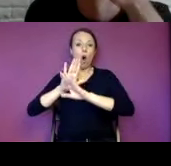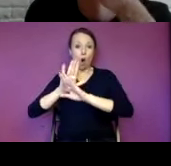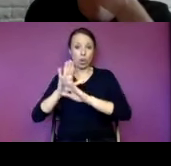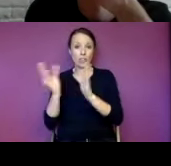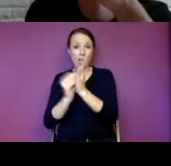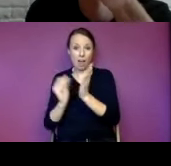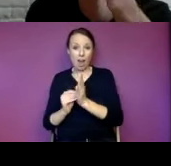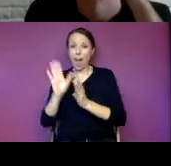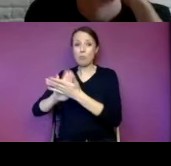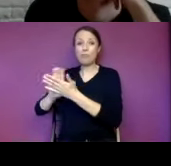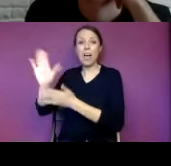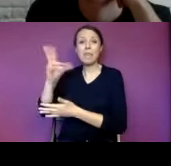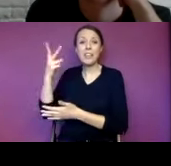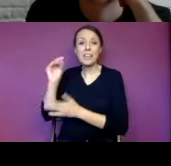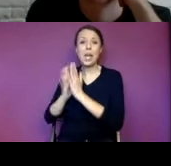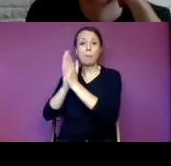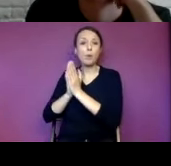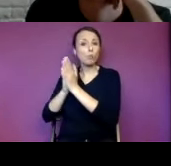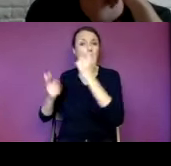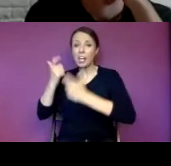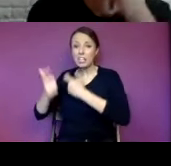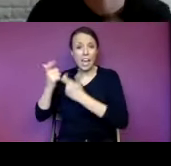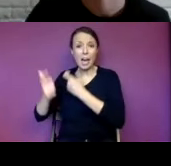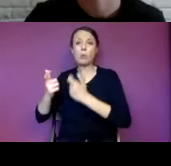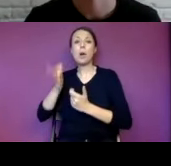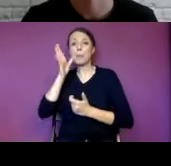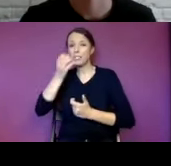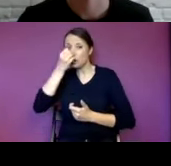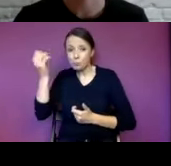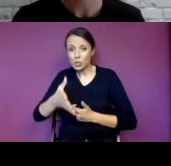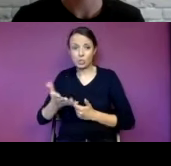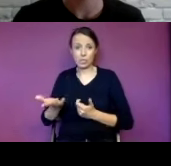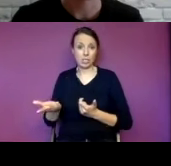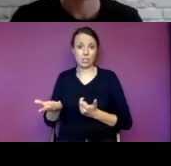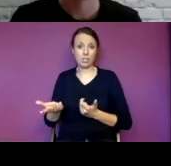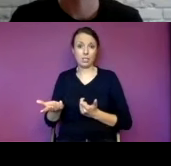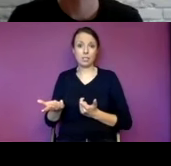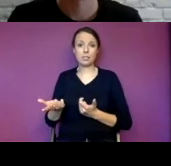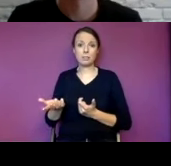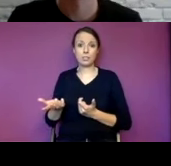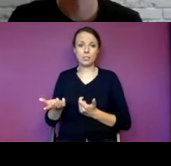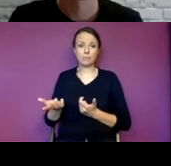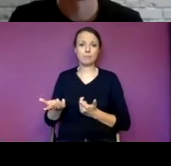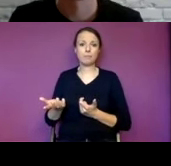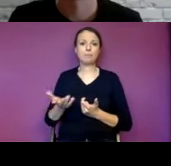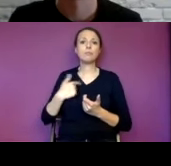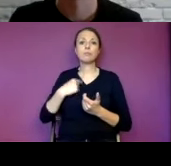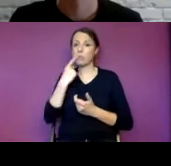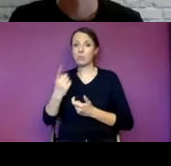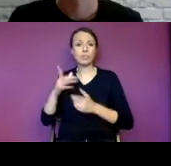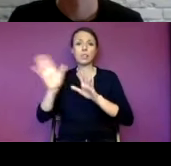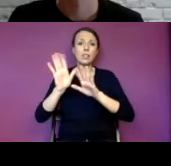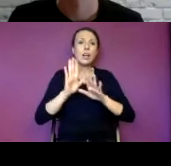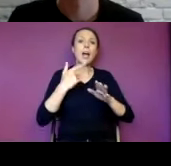pięknej chałupy nie obkładać sidingiem, przecież to będzie bardzo brzydko wyglądało. Na co kobieta ta powiedziała, że pani, no ja mam 80